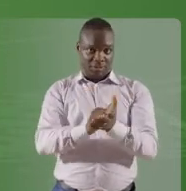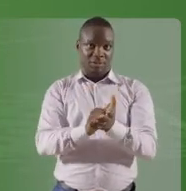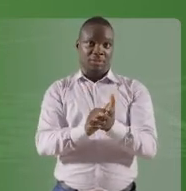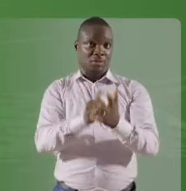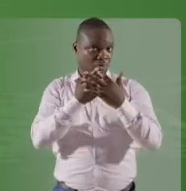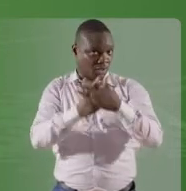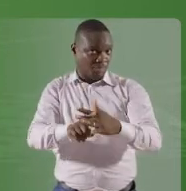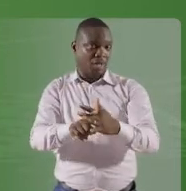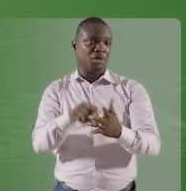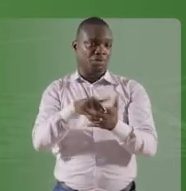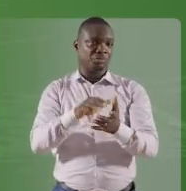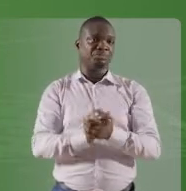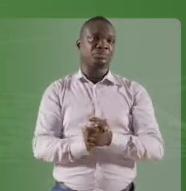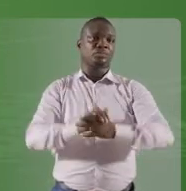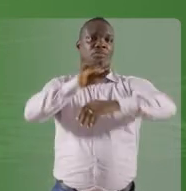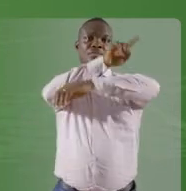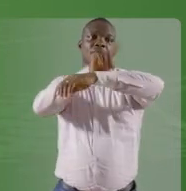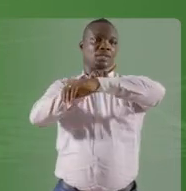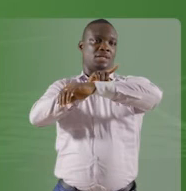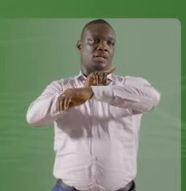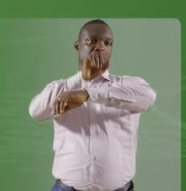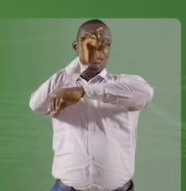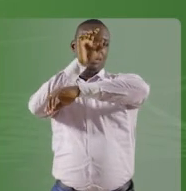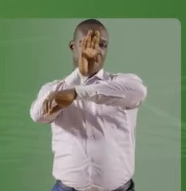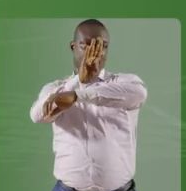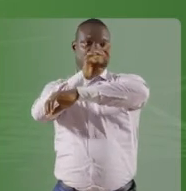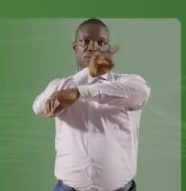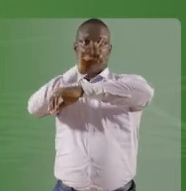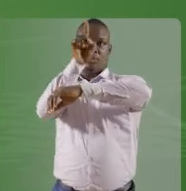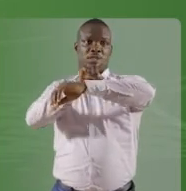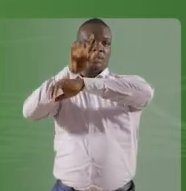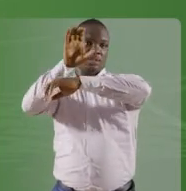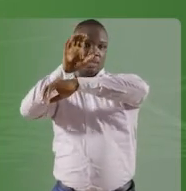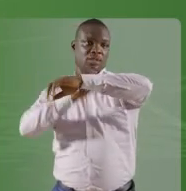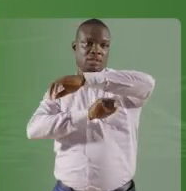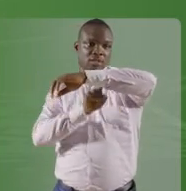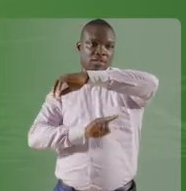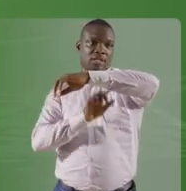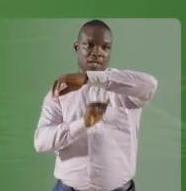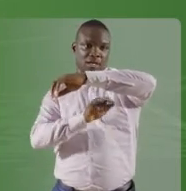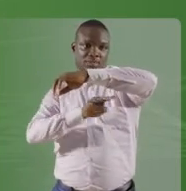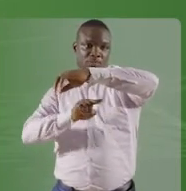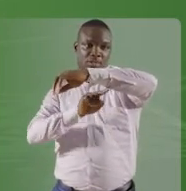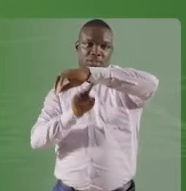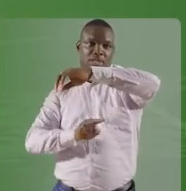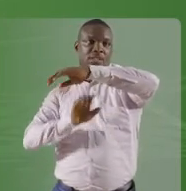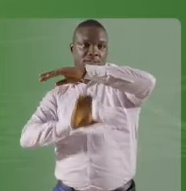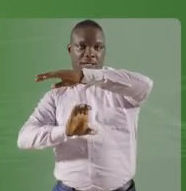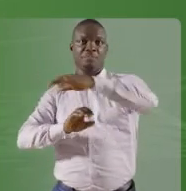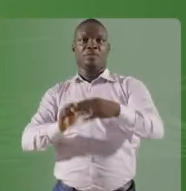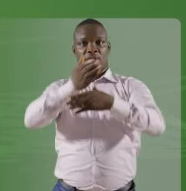ZC sur ZA moins ZC divisé par